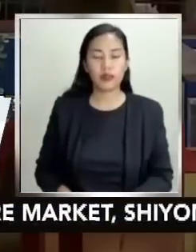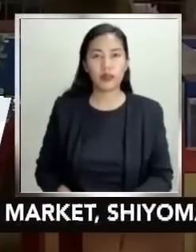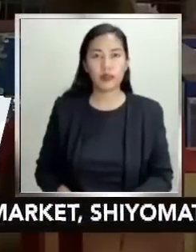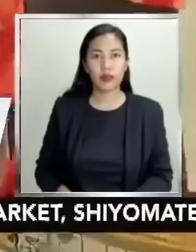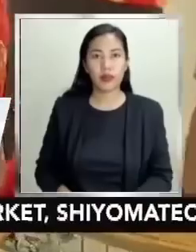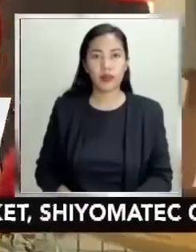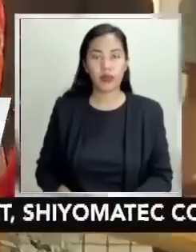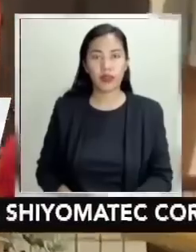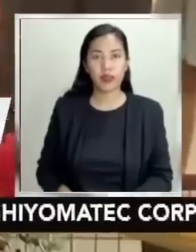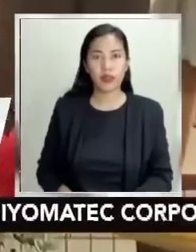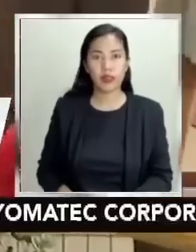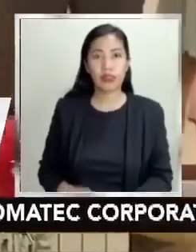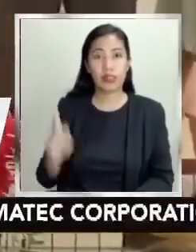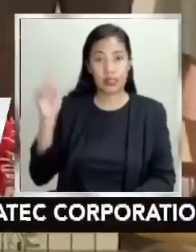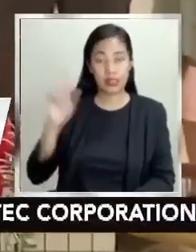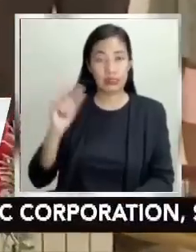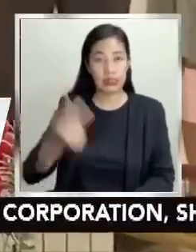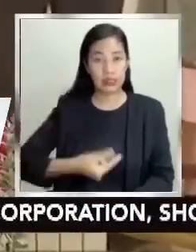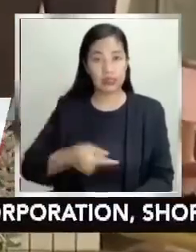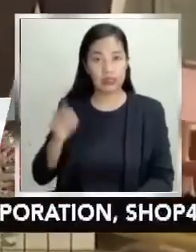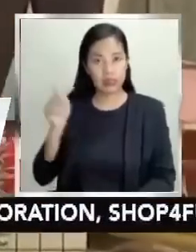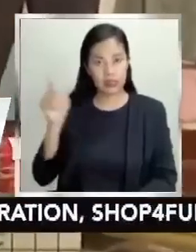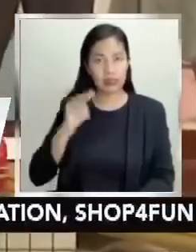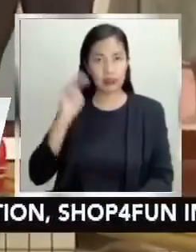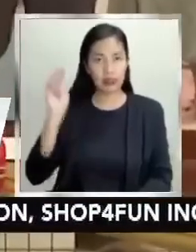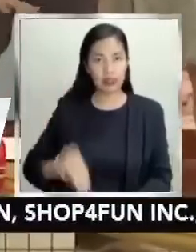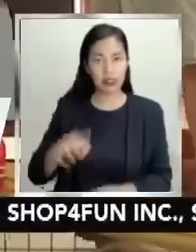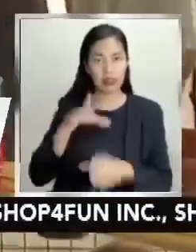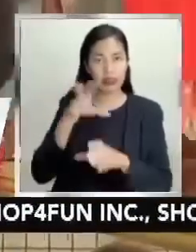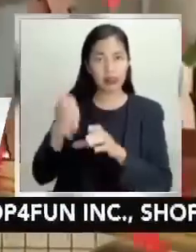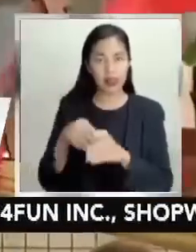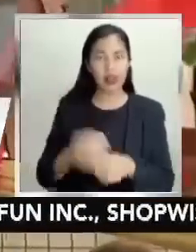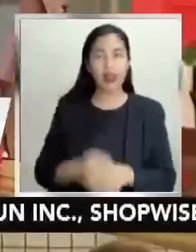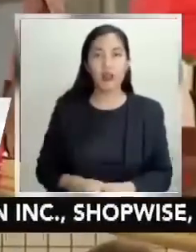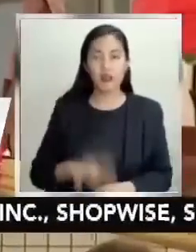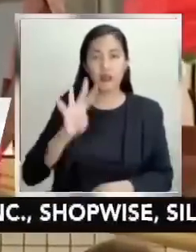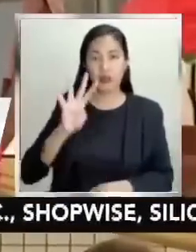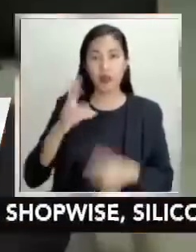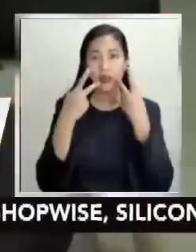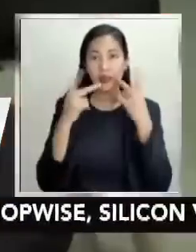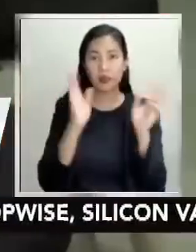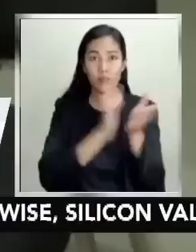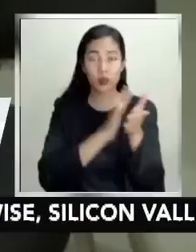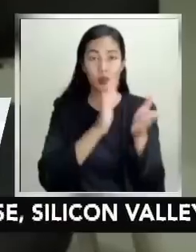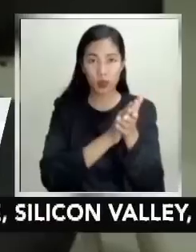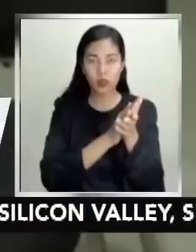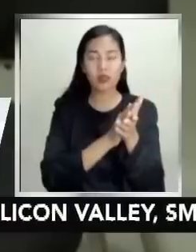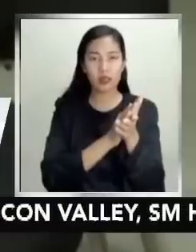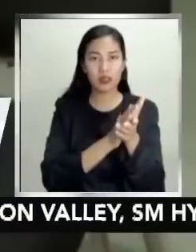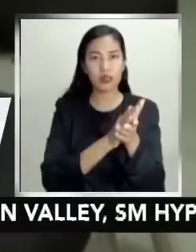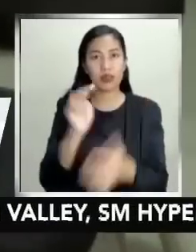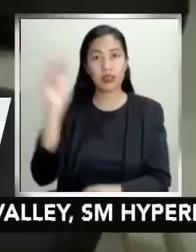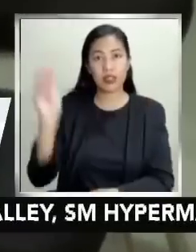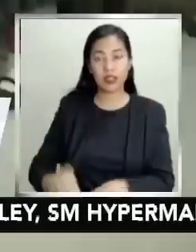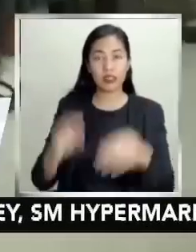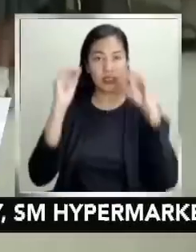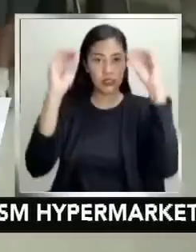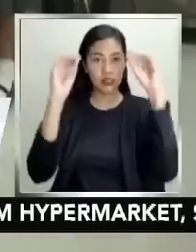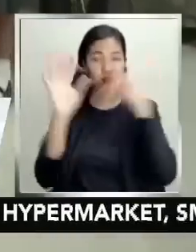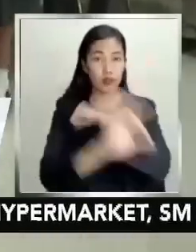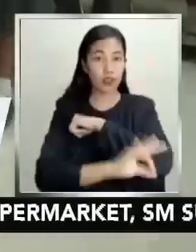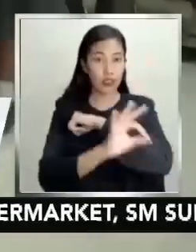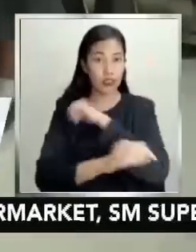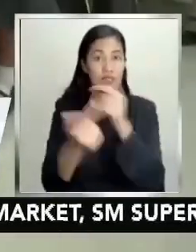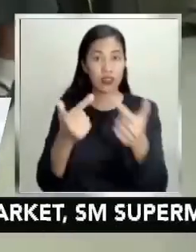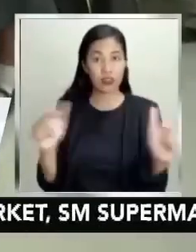sa Manila, isa sa apat na pampublikong paaralan sa Manila na nagtuturo ng foreign languages. Sana, sabi ni Ambassador Xilian, mas